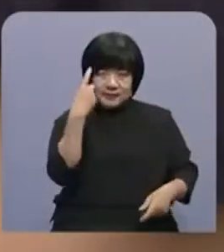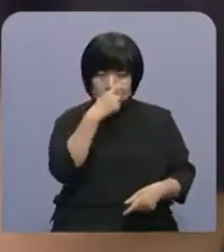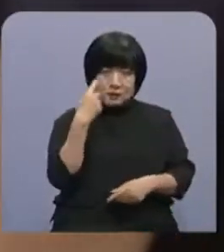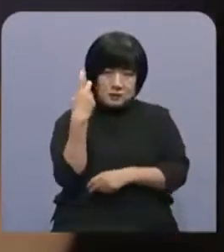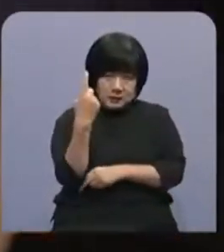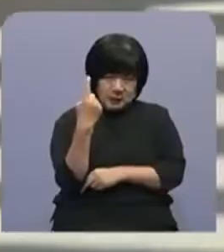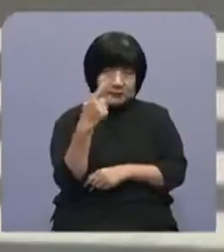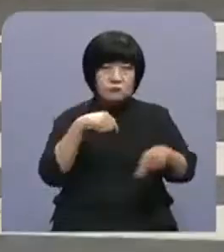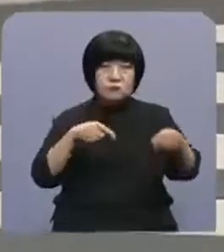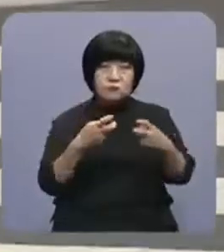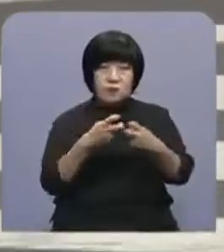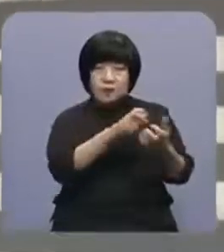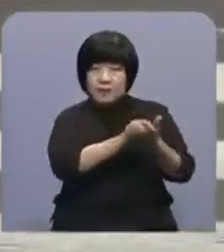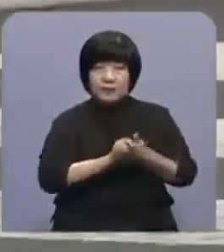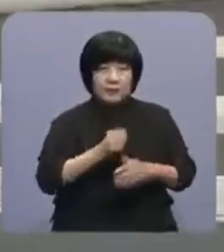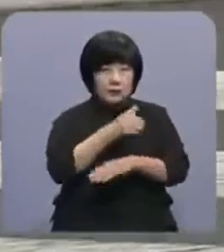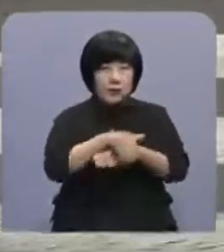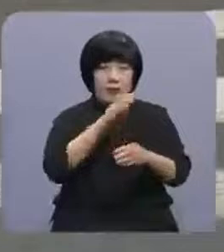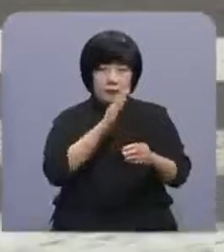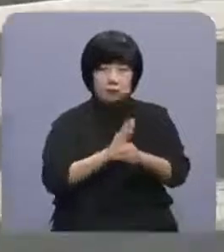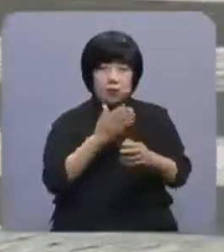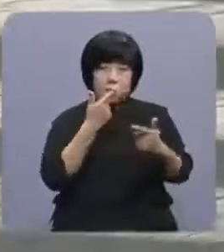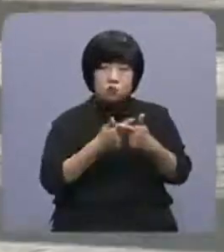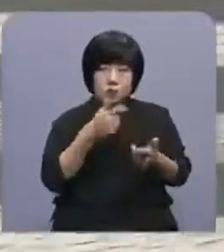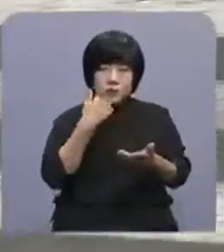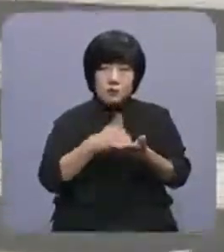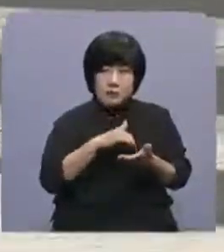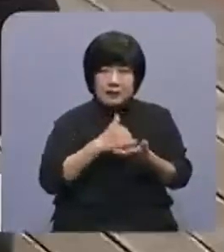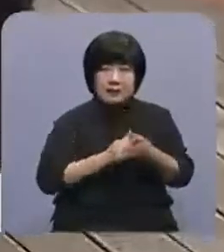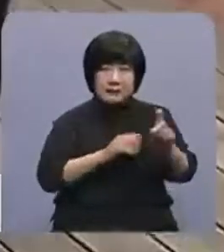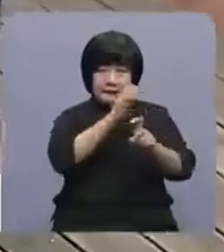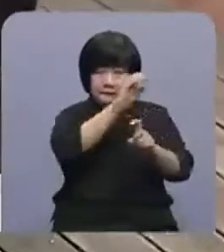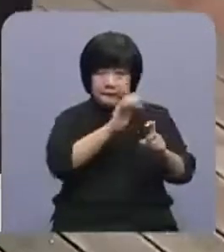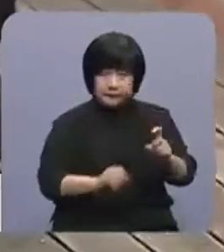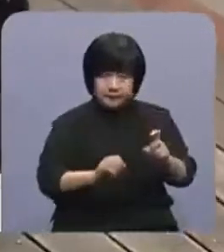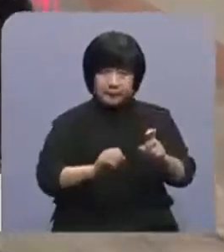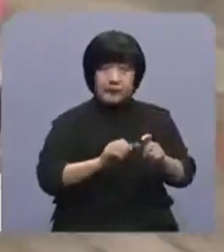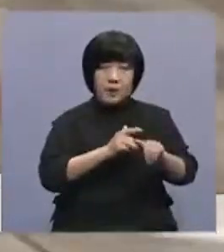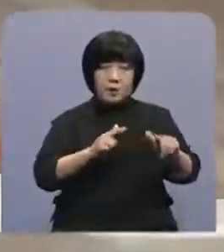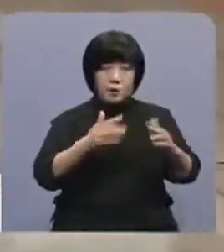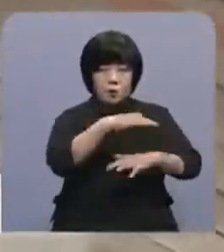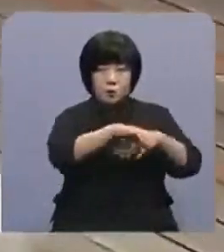계획입니다. 부산에서 반려견을 키우는 가구는 전체 10%가량.